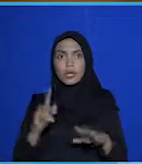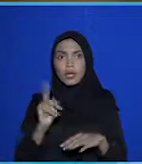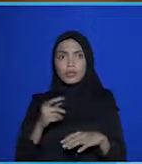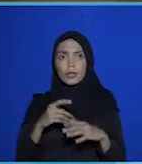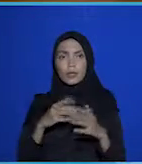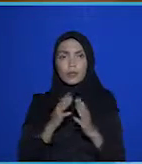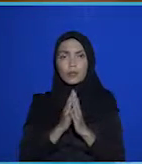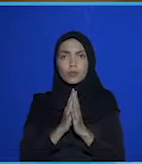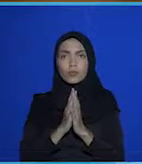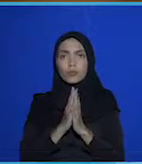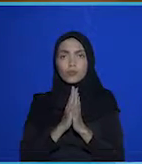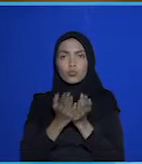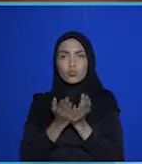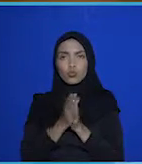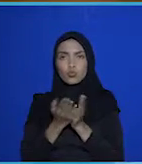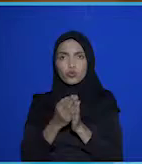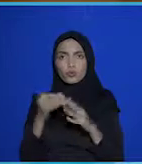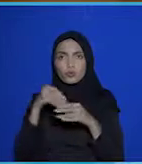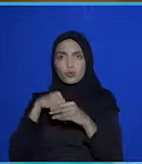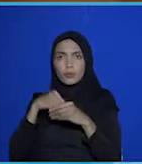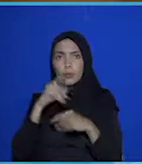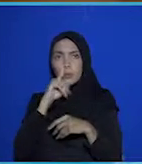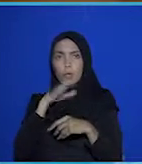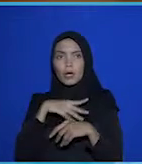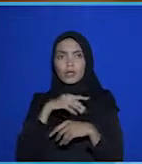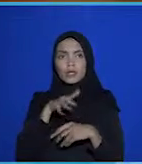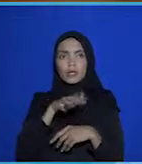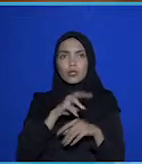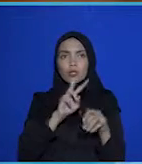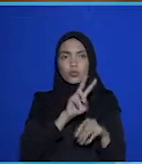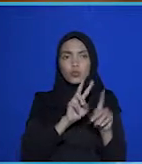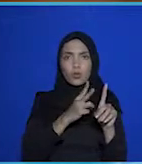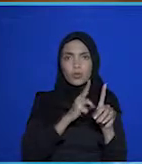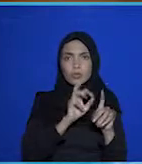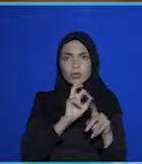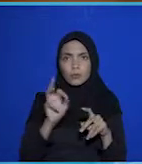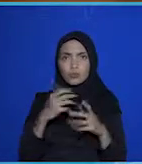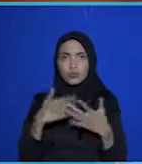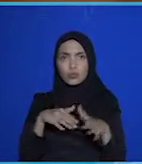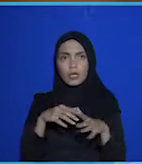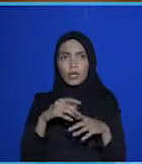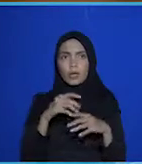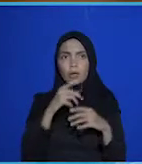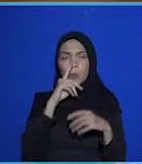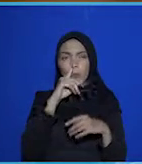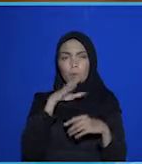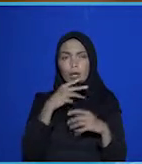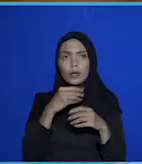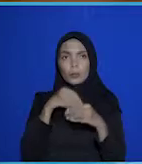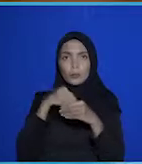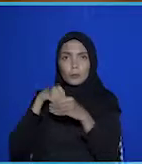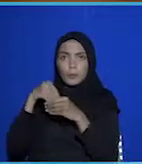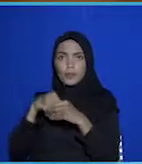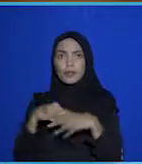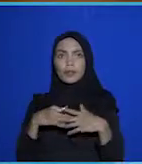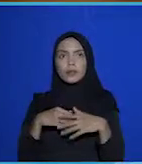sudah terbitkan juga buku rekeningnya yang melalui BRI sekitar 12 ribuan sudah diterbitkan